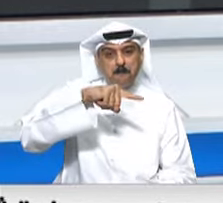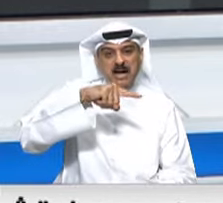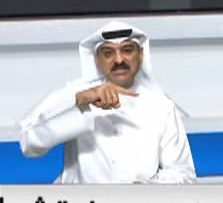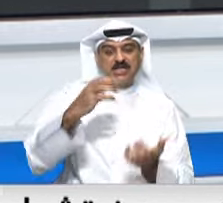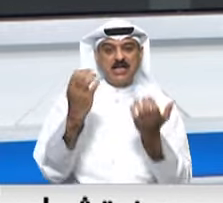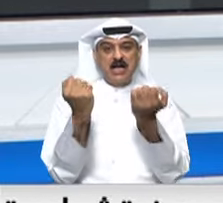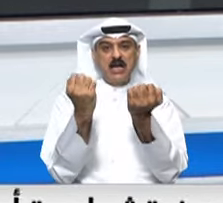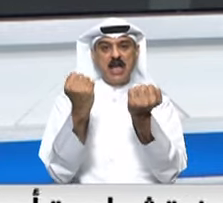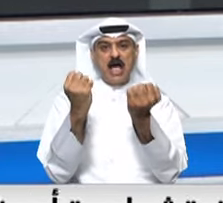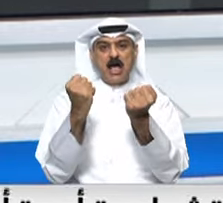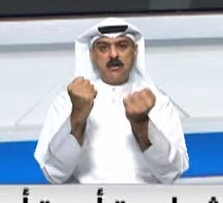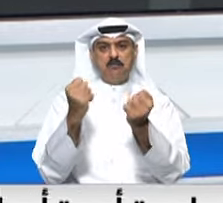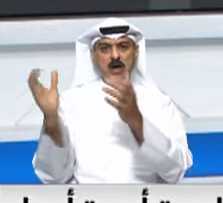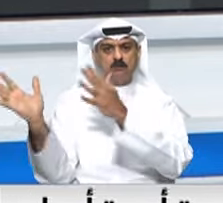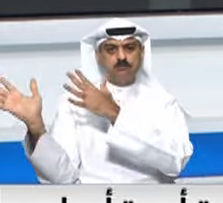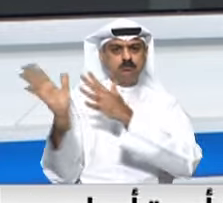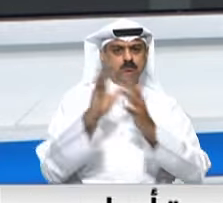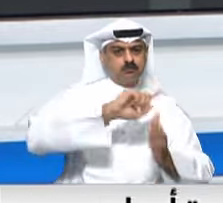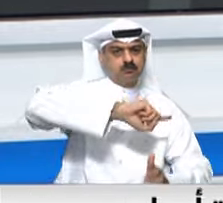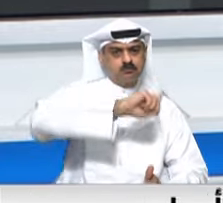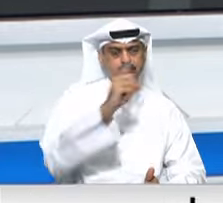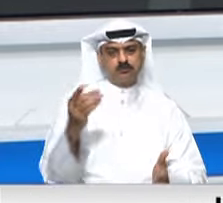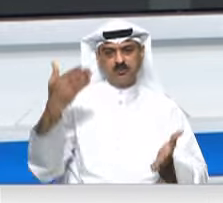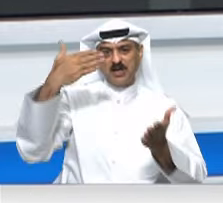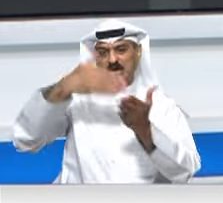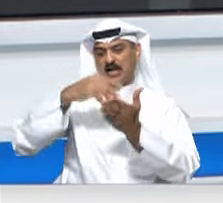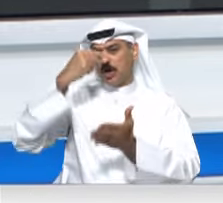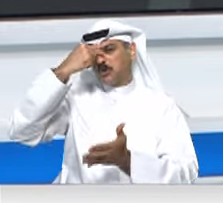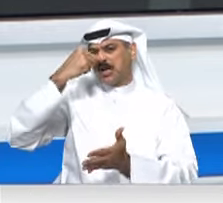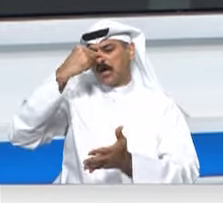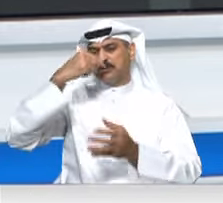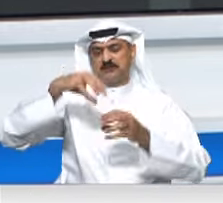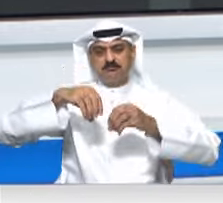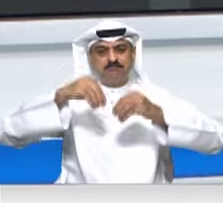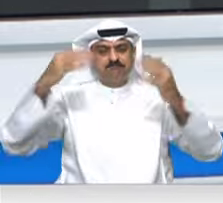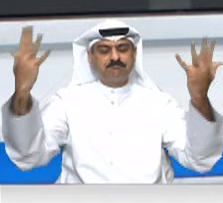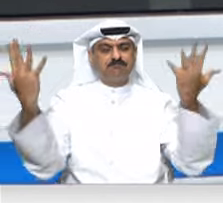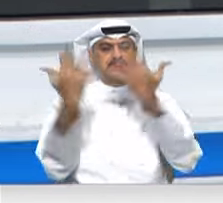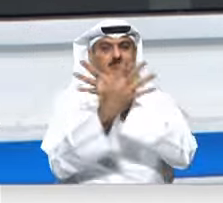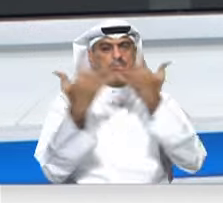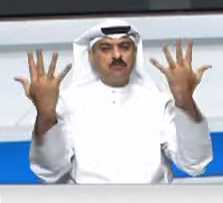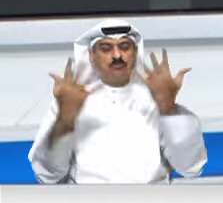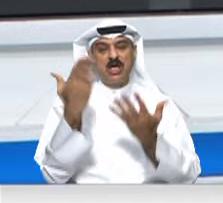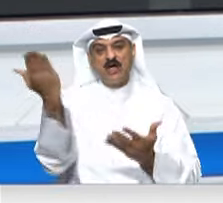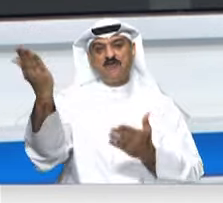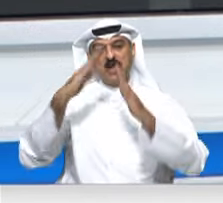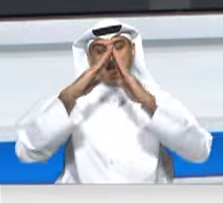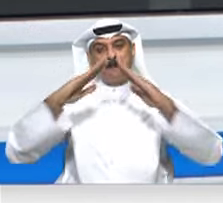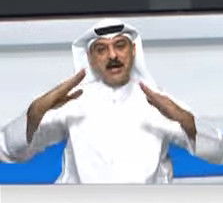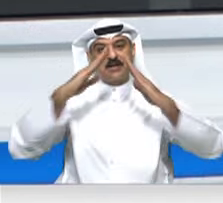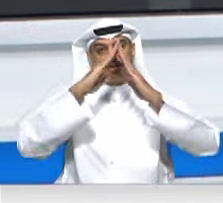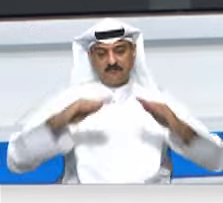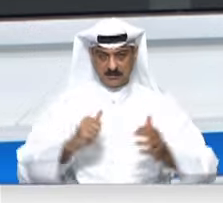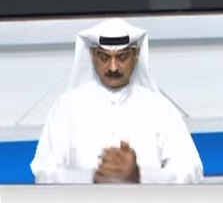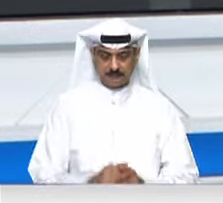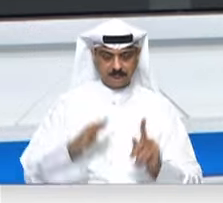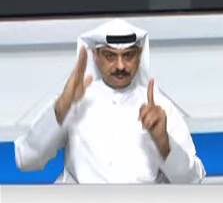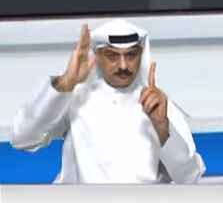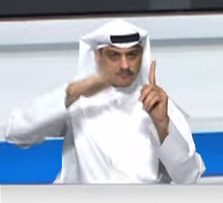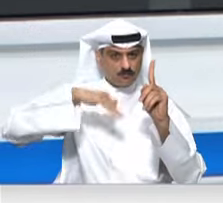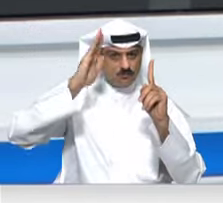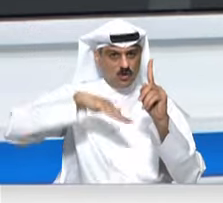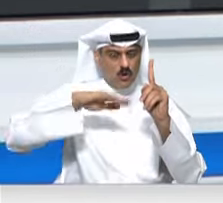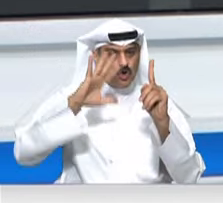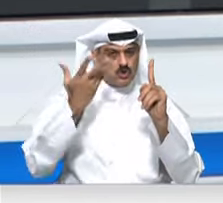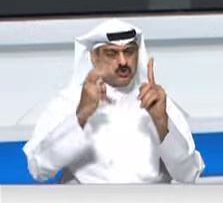ملحوظ ابتداء من يوم الخميس وحتى يوم الاحد وفرص لغبار مثار خاصه على المناطق الصح راويه والمكشوفه اما الصغرى فترتفع